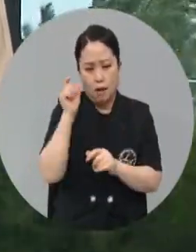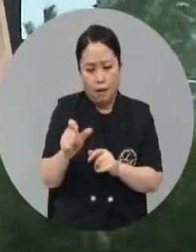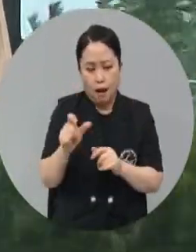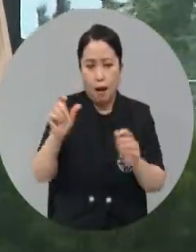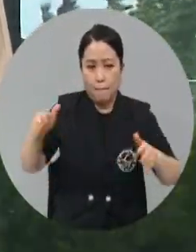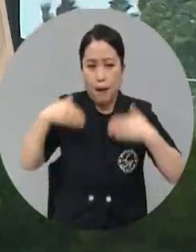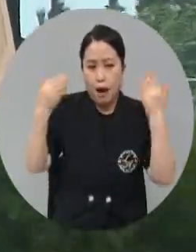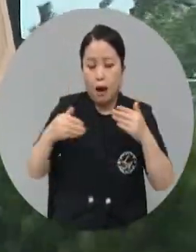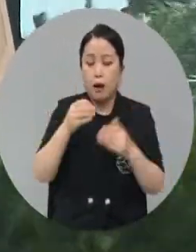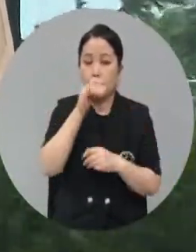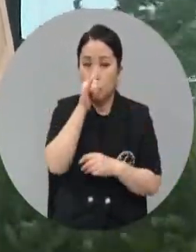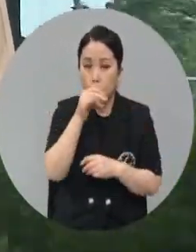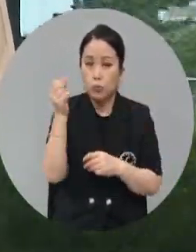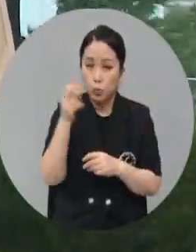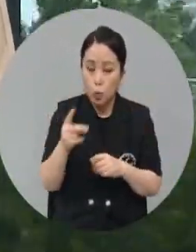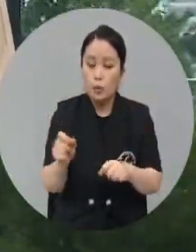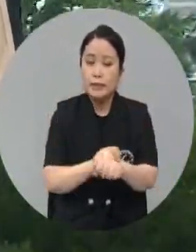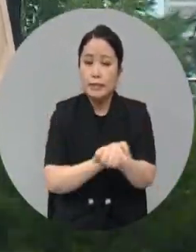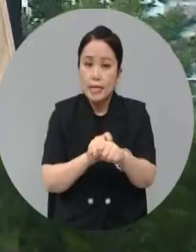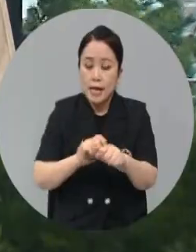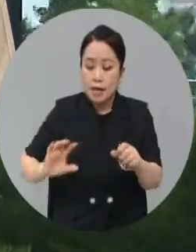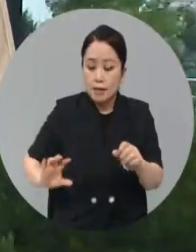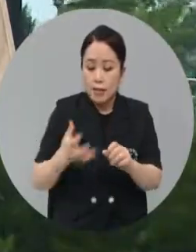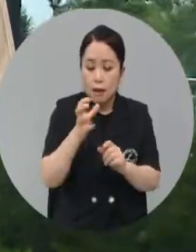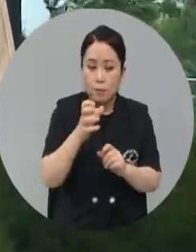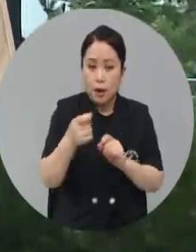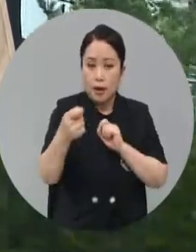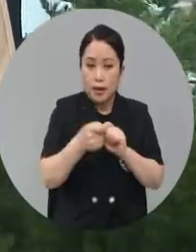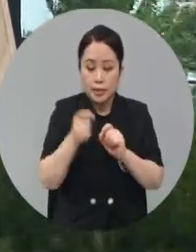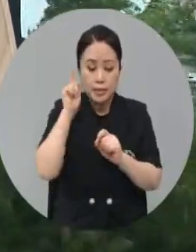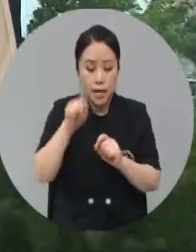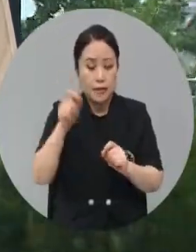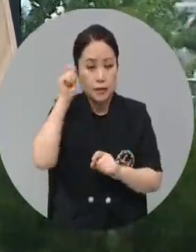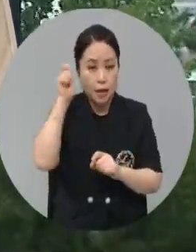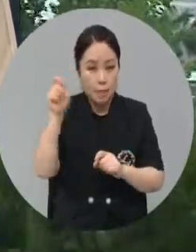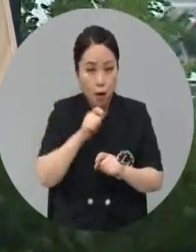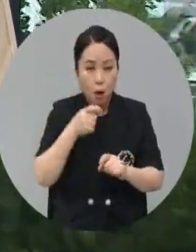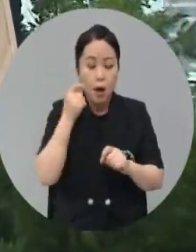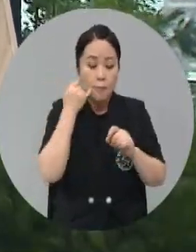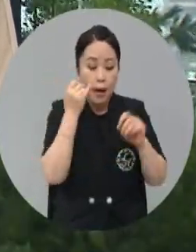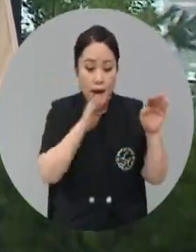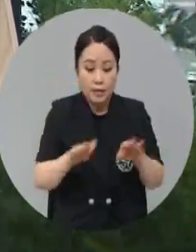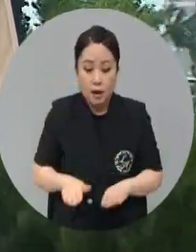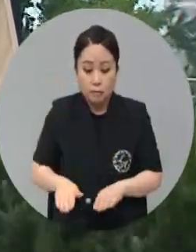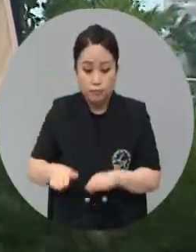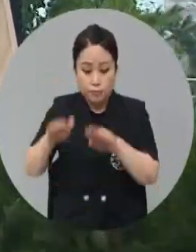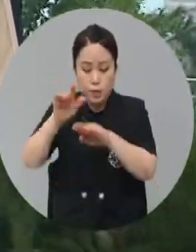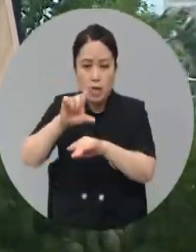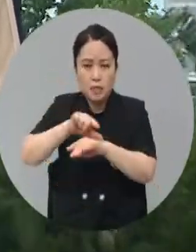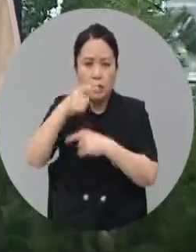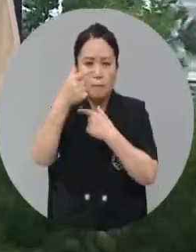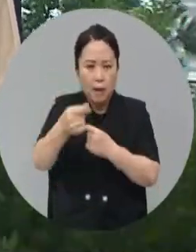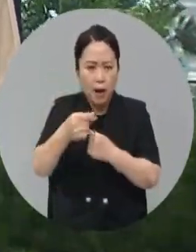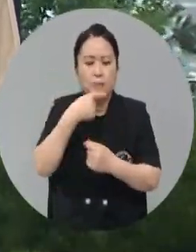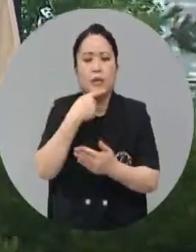강풍이 몰아칠 텐데요. 특히나 태풍과 가까워지는 내일 새벽, 만조 시각과 겹쳐 피해가